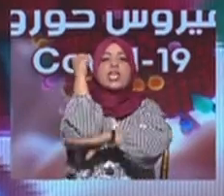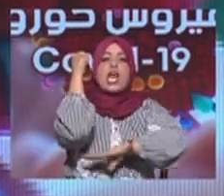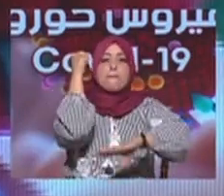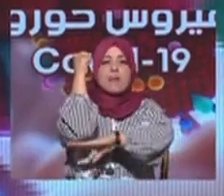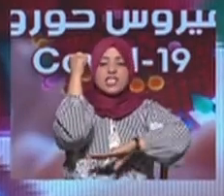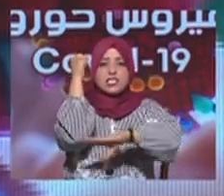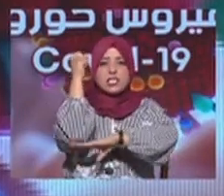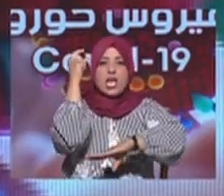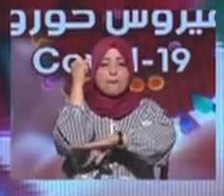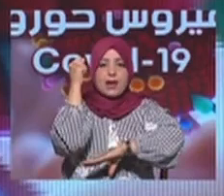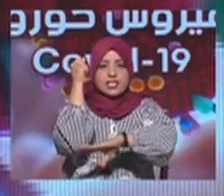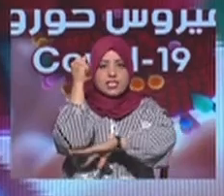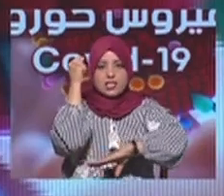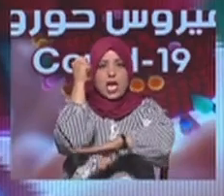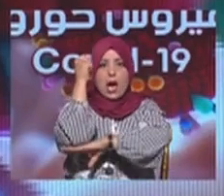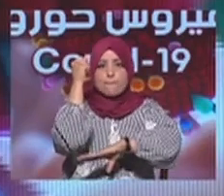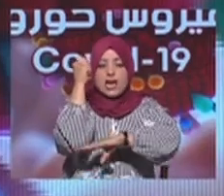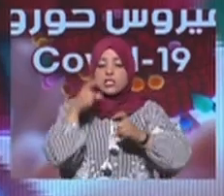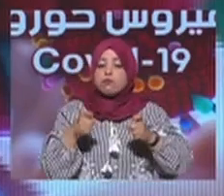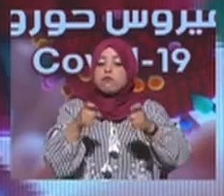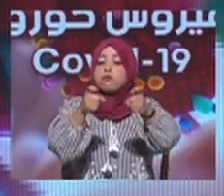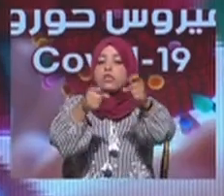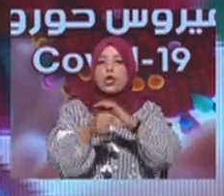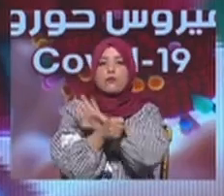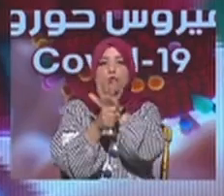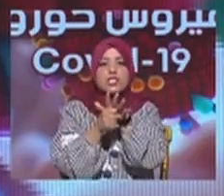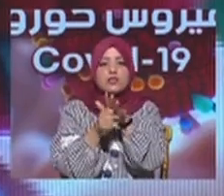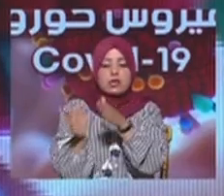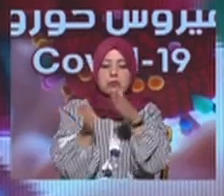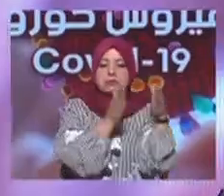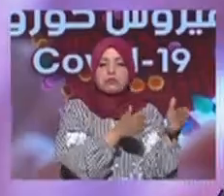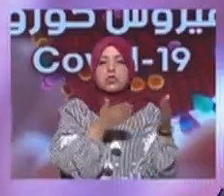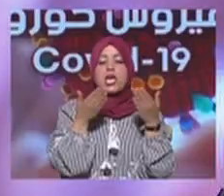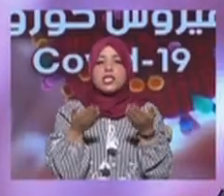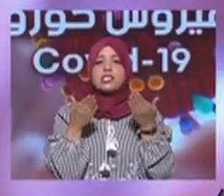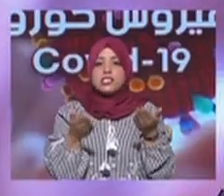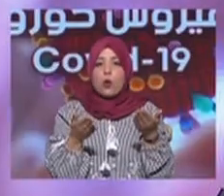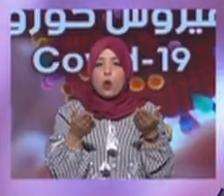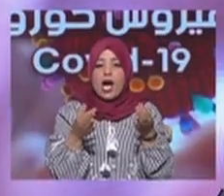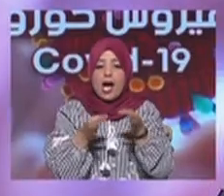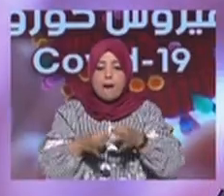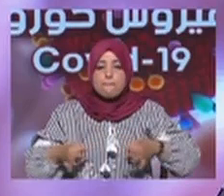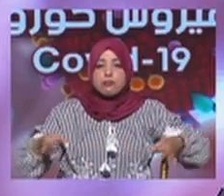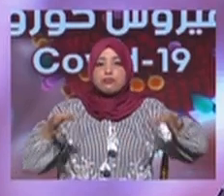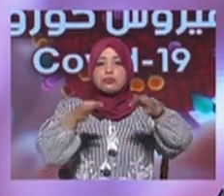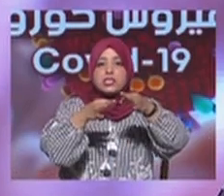الفاكسان افيكاس، يعملوا الدواء افيكاس للفيروس اللي يمشي. هل نعتبر نحن البلد الافريقي